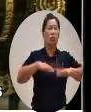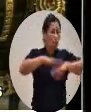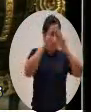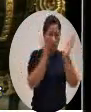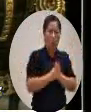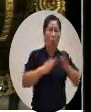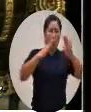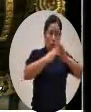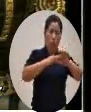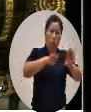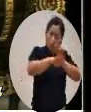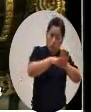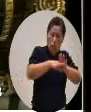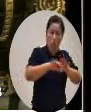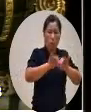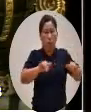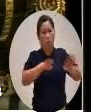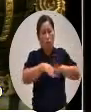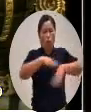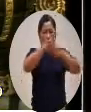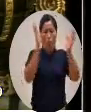稅 什麼稅 什麼稅也都有